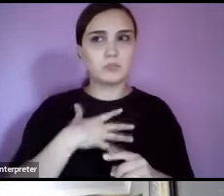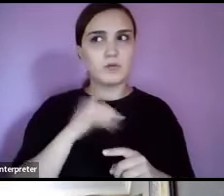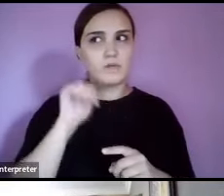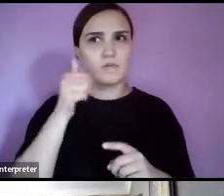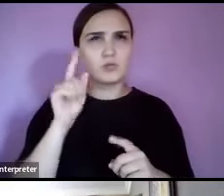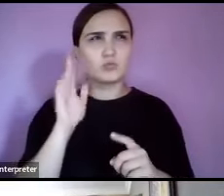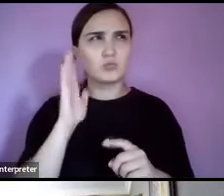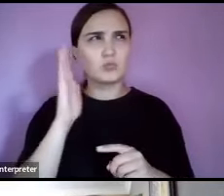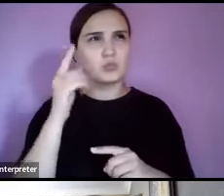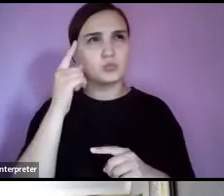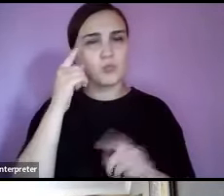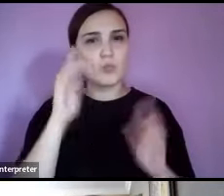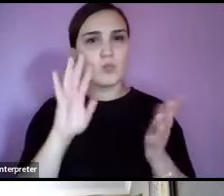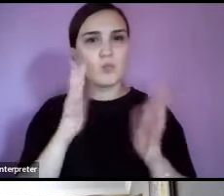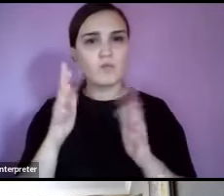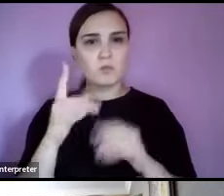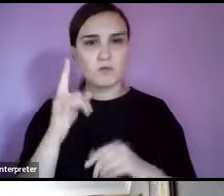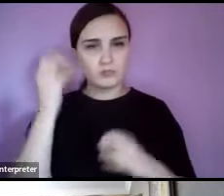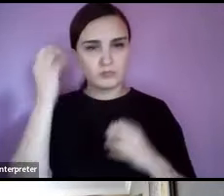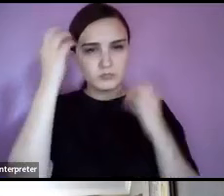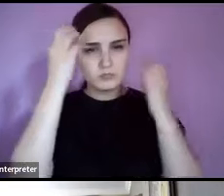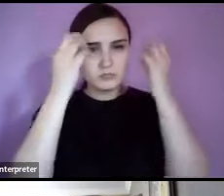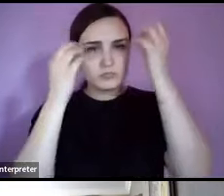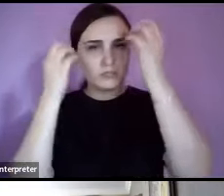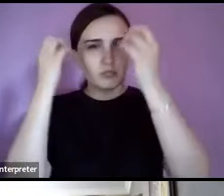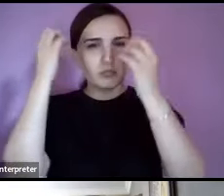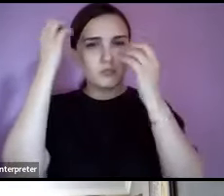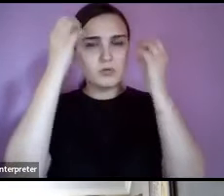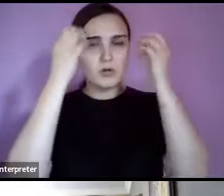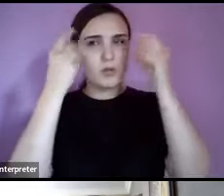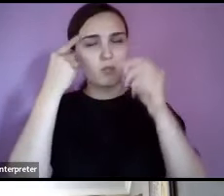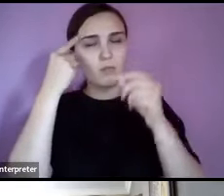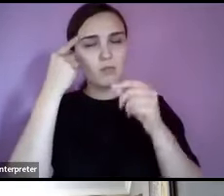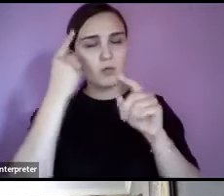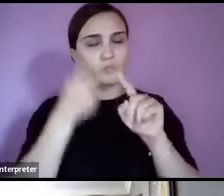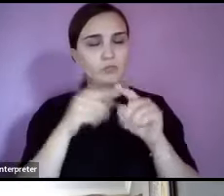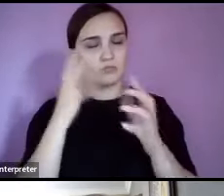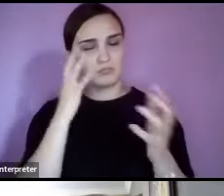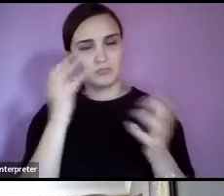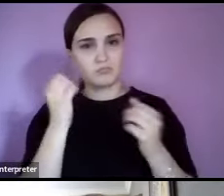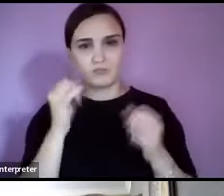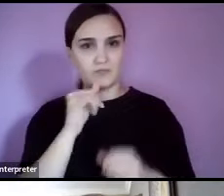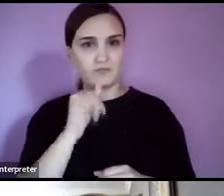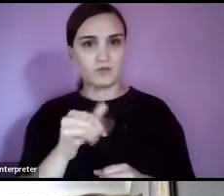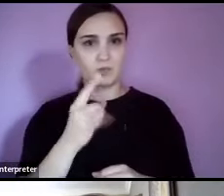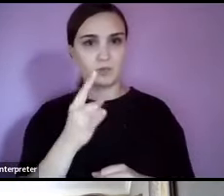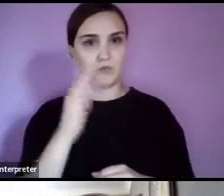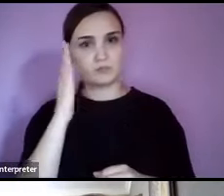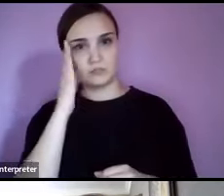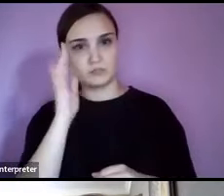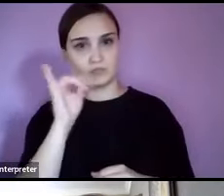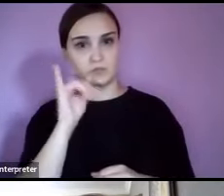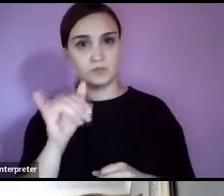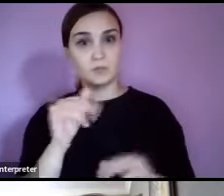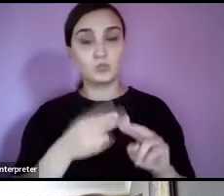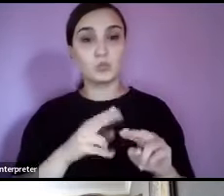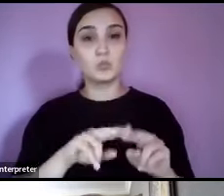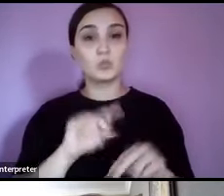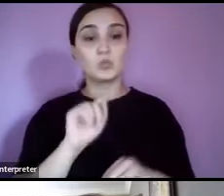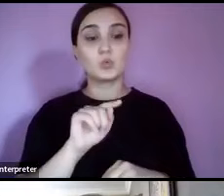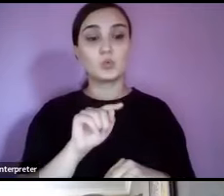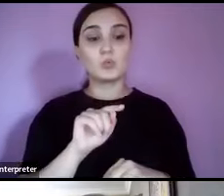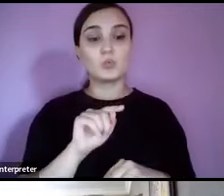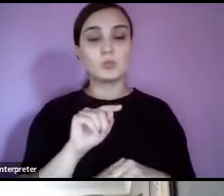აზრი უტრიალებს თავში და ამის გამო ვერ იძინებს, კარგი იქნება რომ კიდე დამატებითი ამ